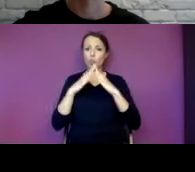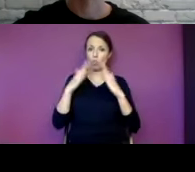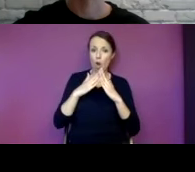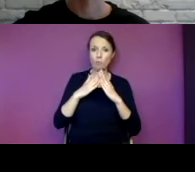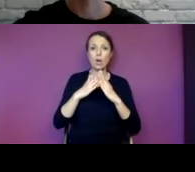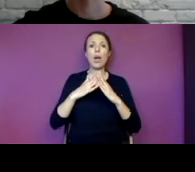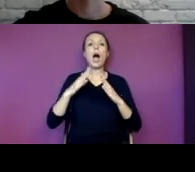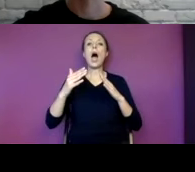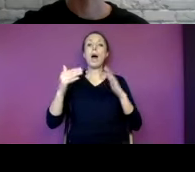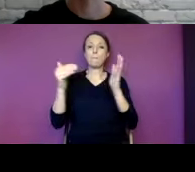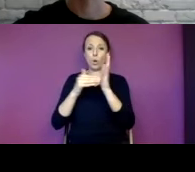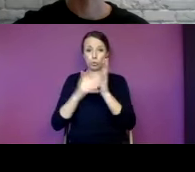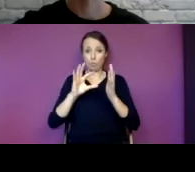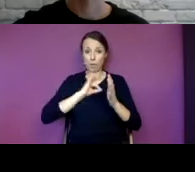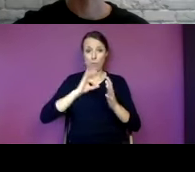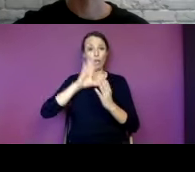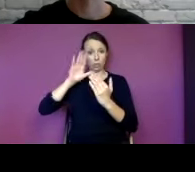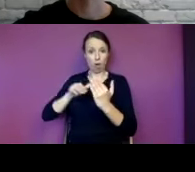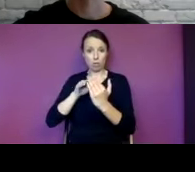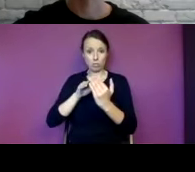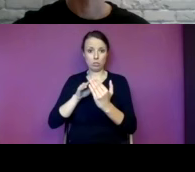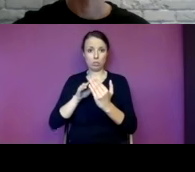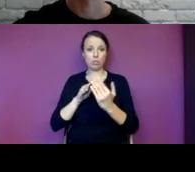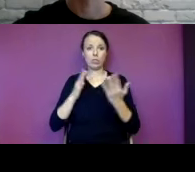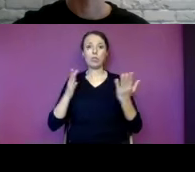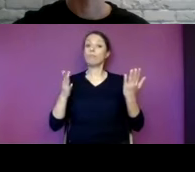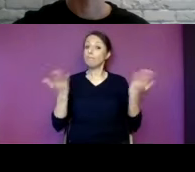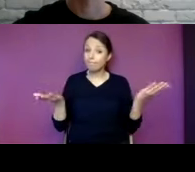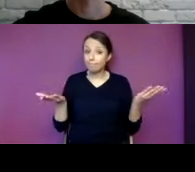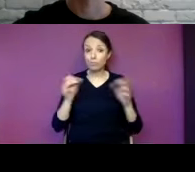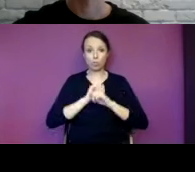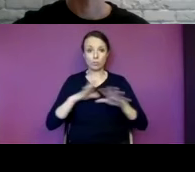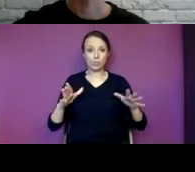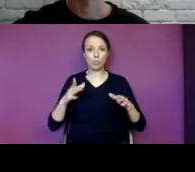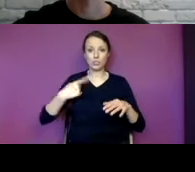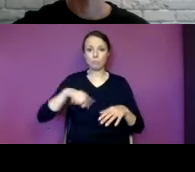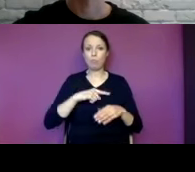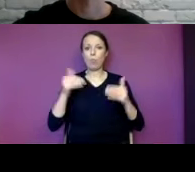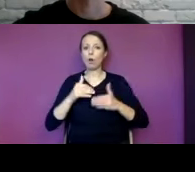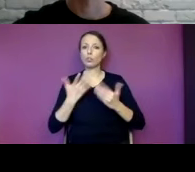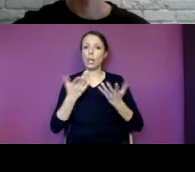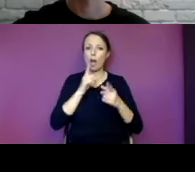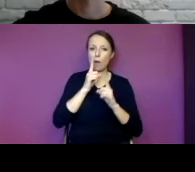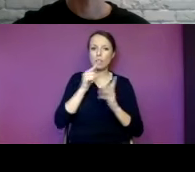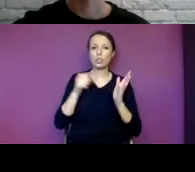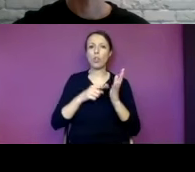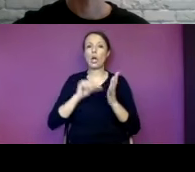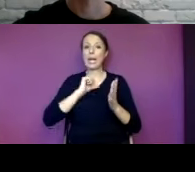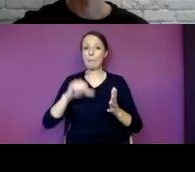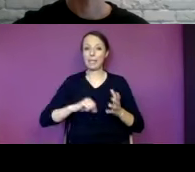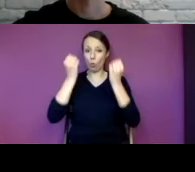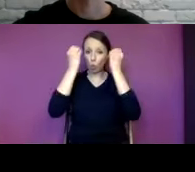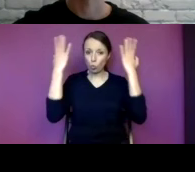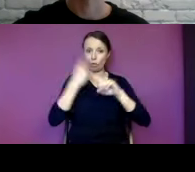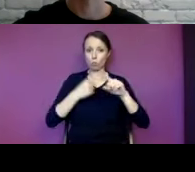potrzeb, to o czym mówiliście. I możemy oczywiście o tym mówić w kategoriach pewnego deficytu kapitału kulturowego, który powoduje, że